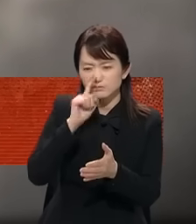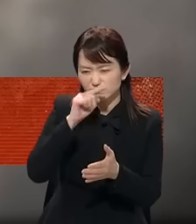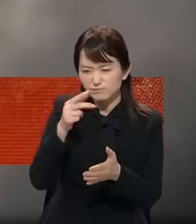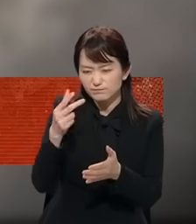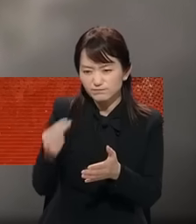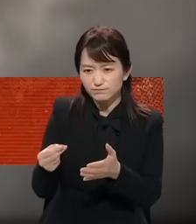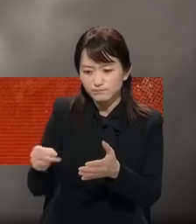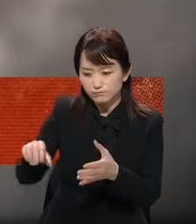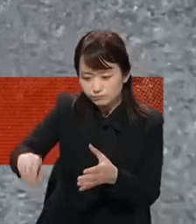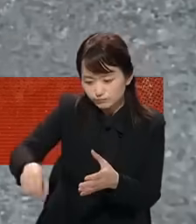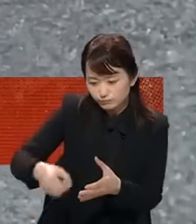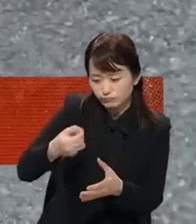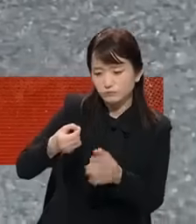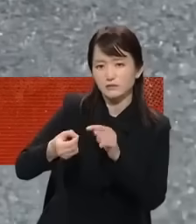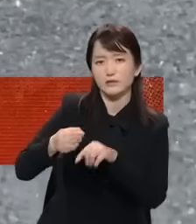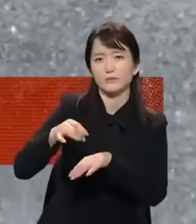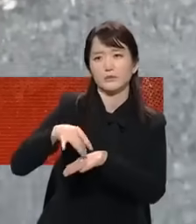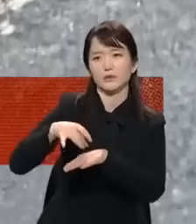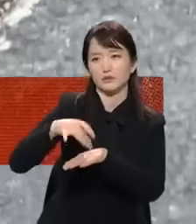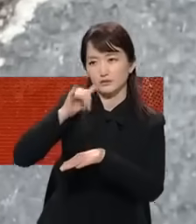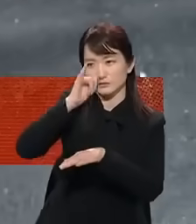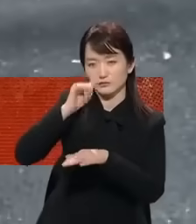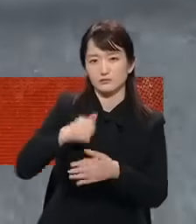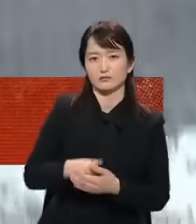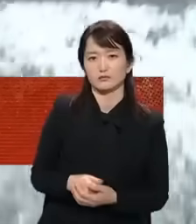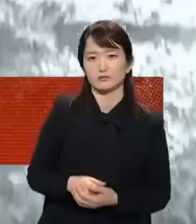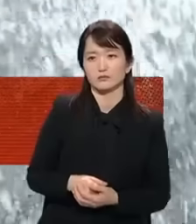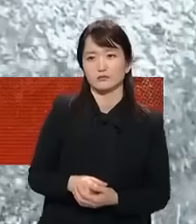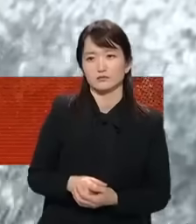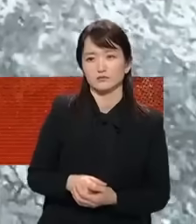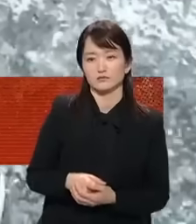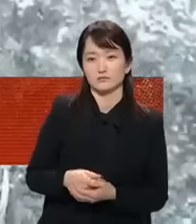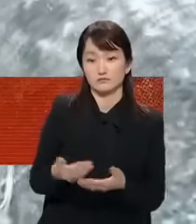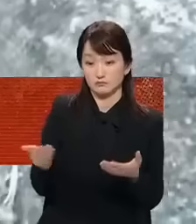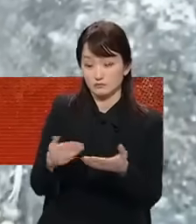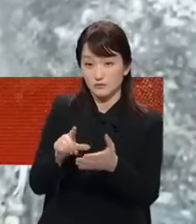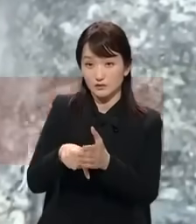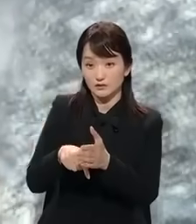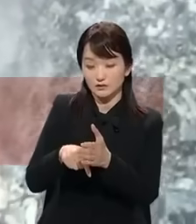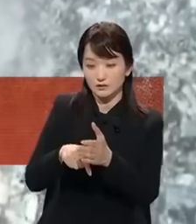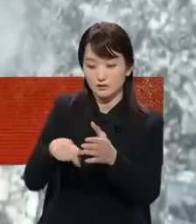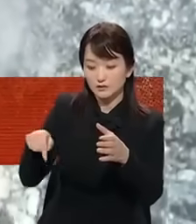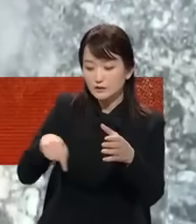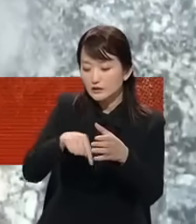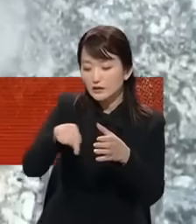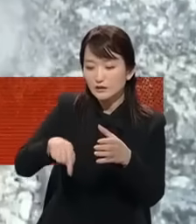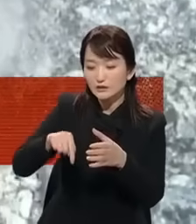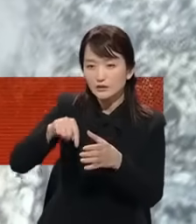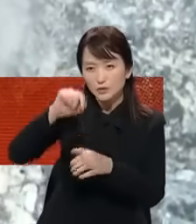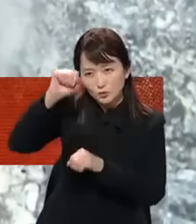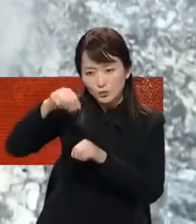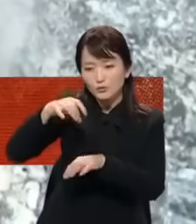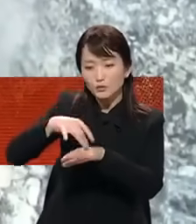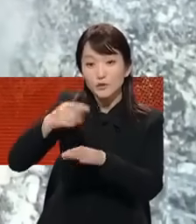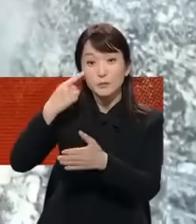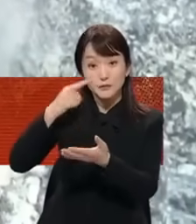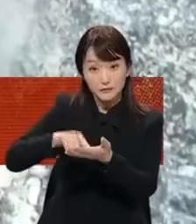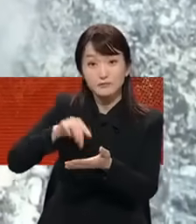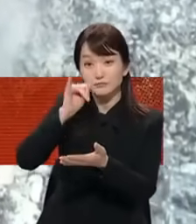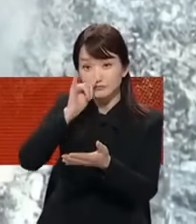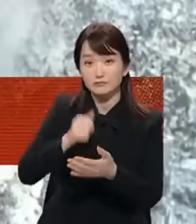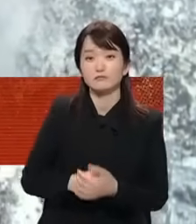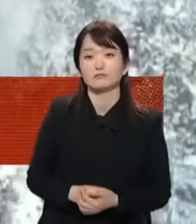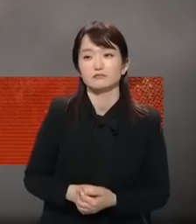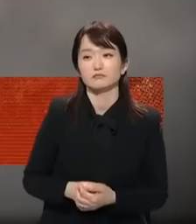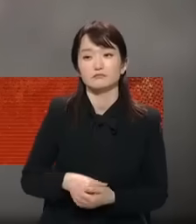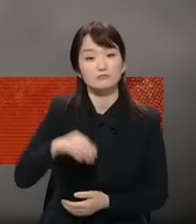웬 뼈가 딸려 올라온 겁니다 그런데 뭐 종종 이런 작업하다 보면요 안에서 동물 뼈가 발견되는 경우가 있었답니다 그래서